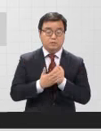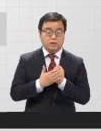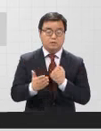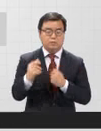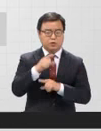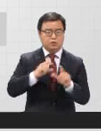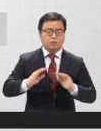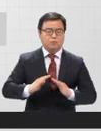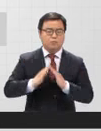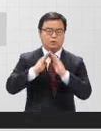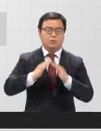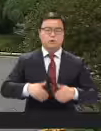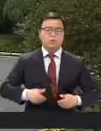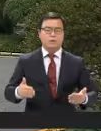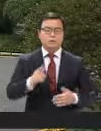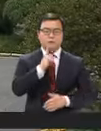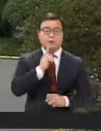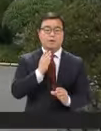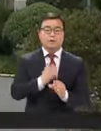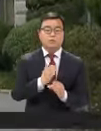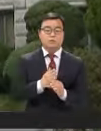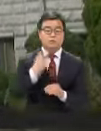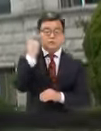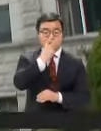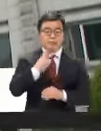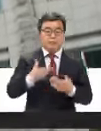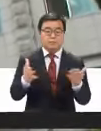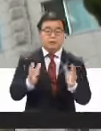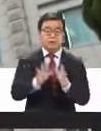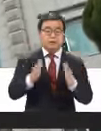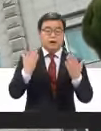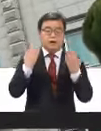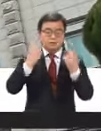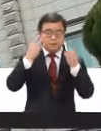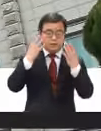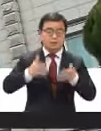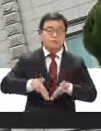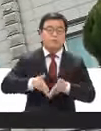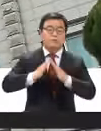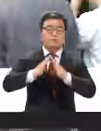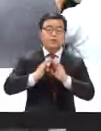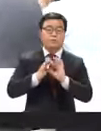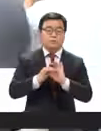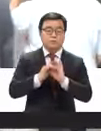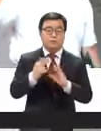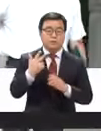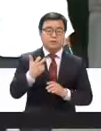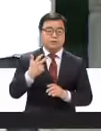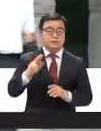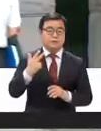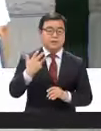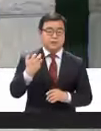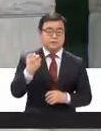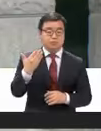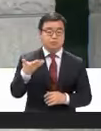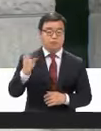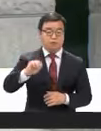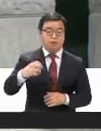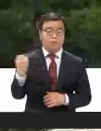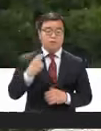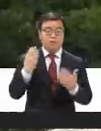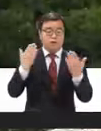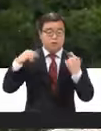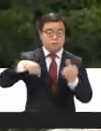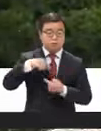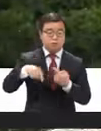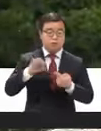결과 드러났습니다. 이에 감사원은 학교 신설에 따른 시설비 798억 원과 학교 운영비 등 예산이